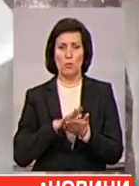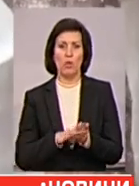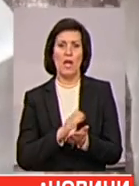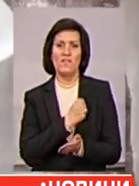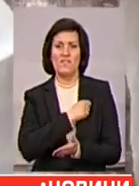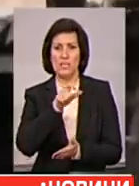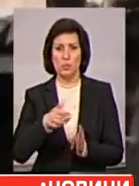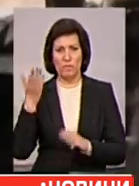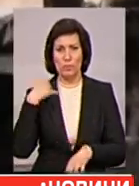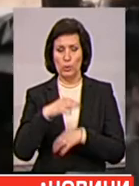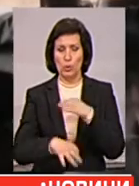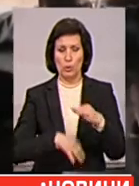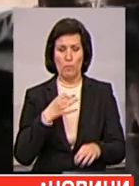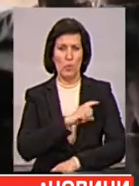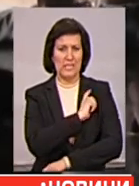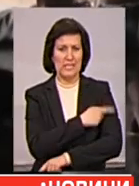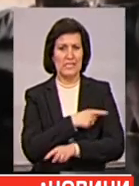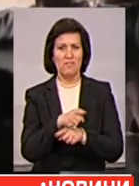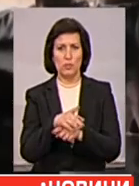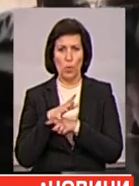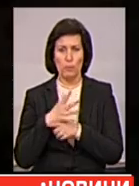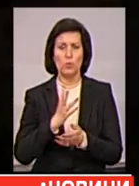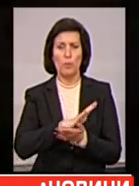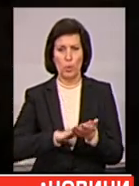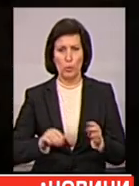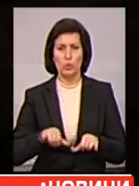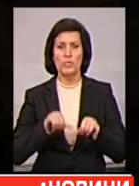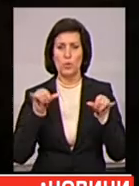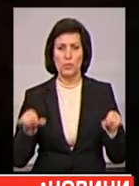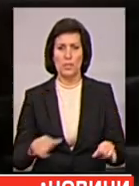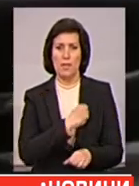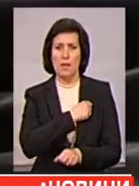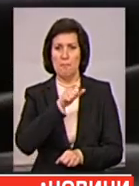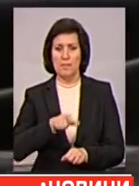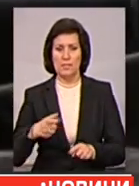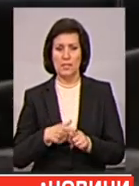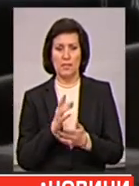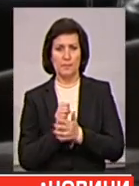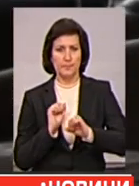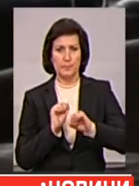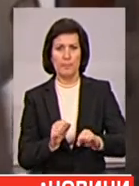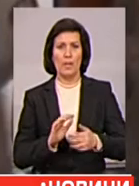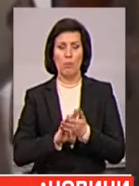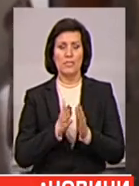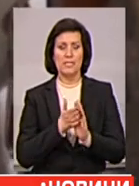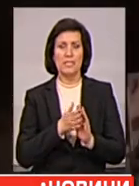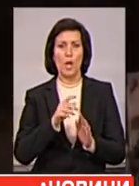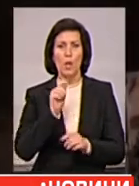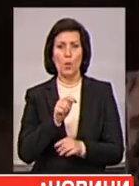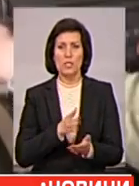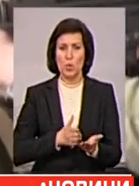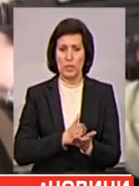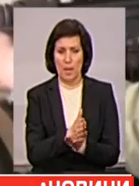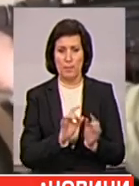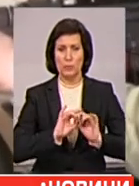військові минулої доби. Кажуть, інтенсивність обстрілів продовжує зростати. Бійці, що тримають оборону на позиціях Луганського напрямку,